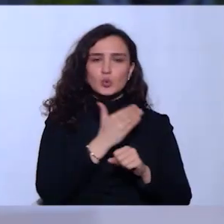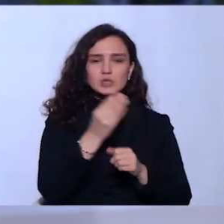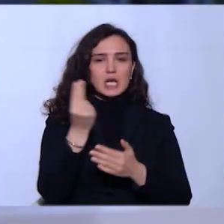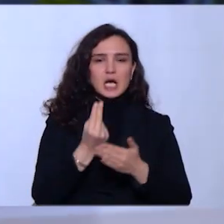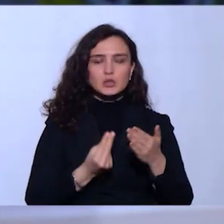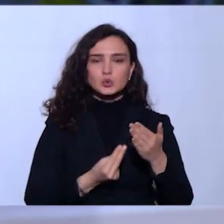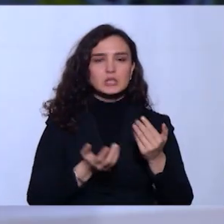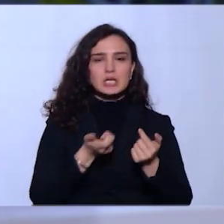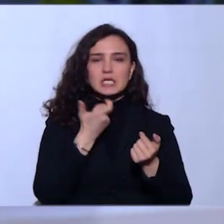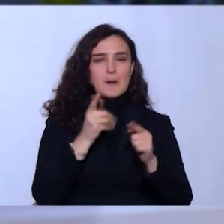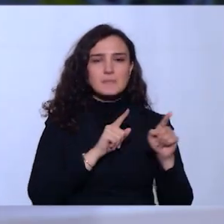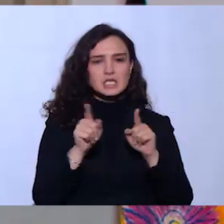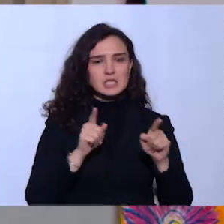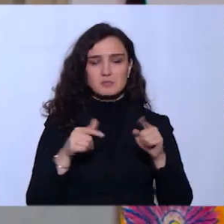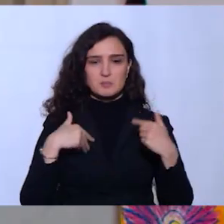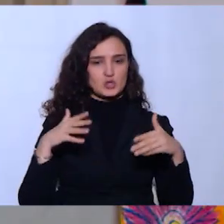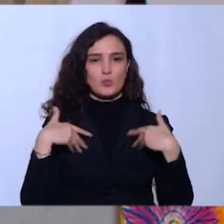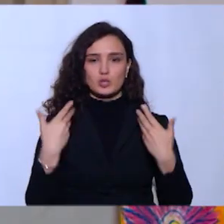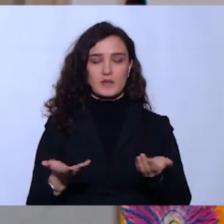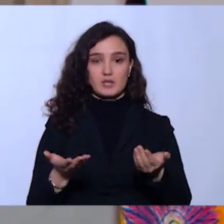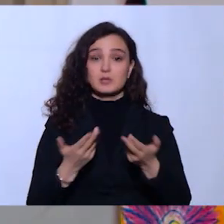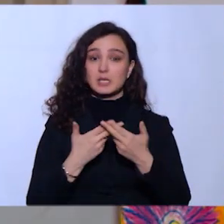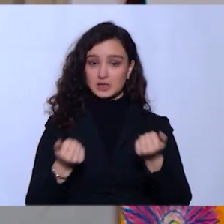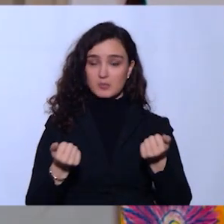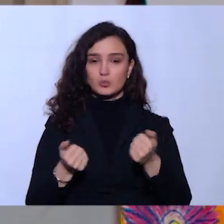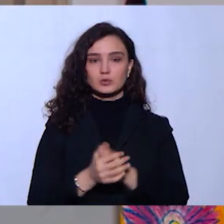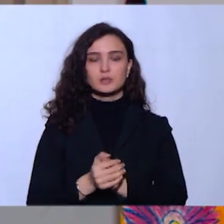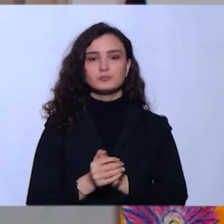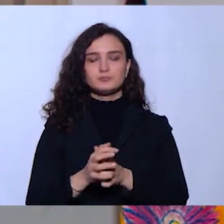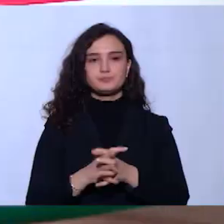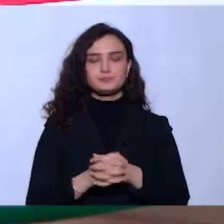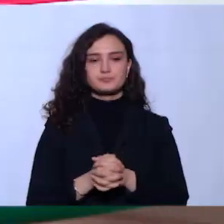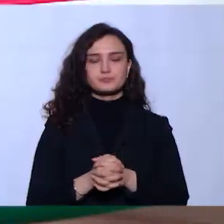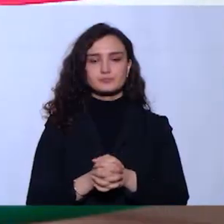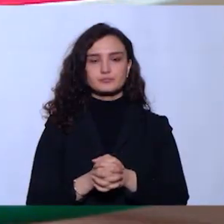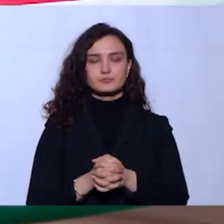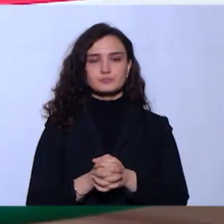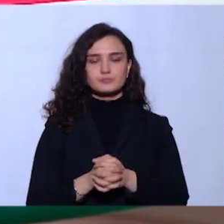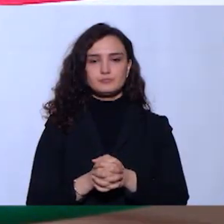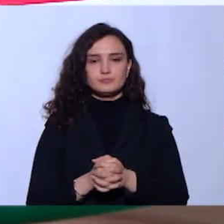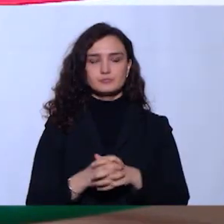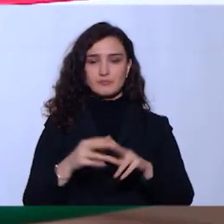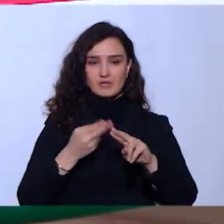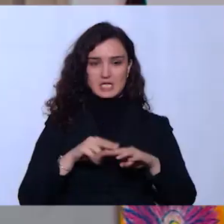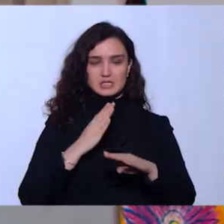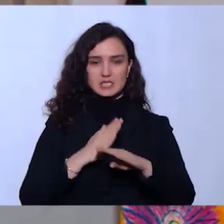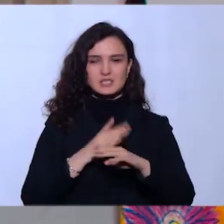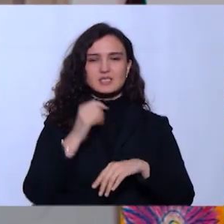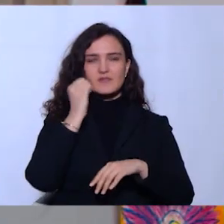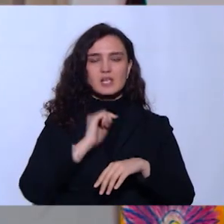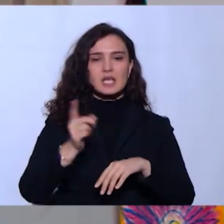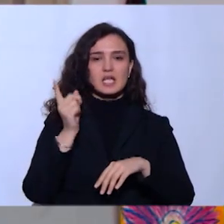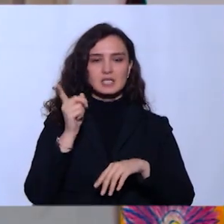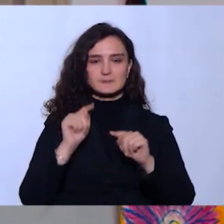ხატოთ. რამდენიმე ვარიანტს შემოგთავაზებთ, რა თქმა უნდა. აი ნახეთ, ეს არის ძველი